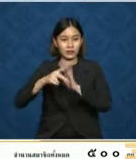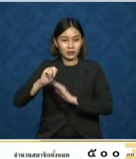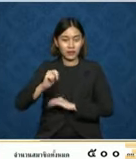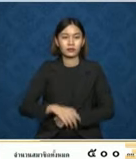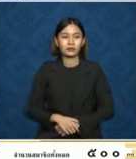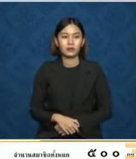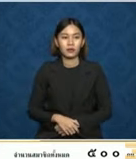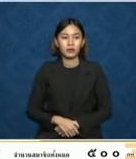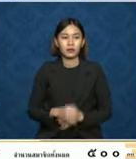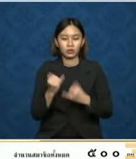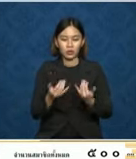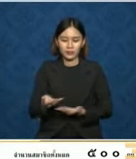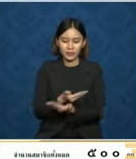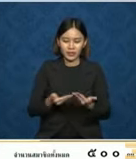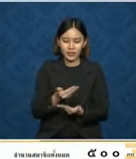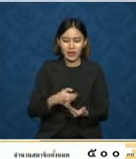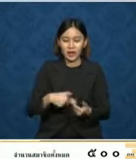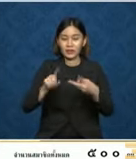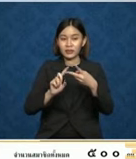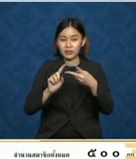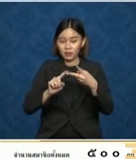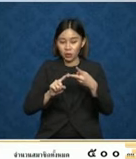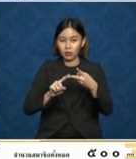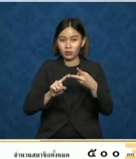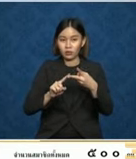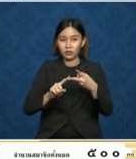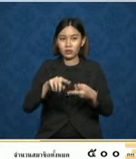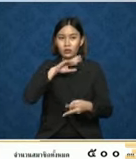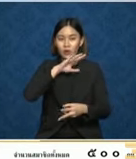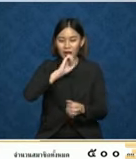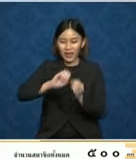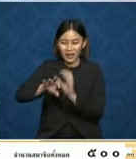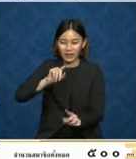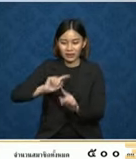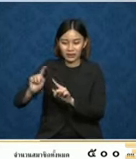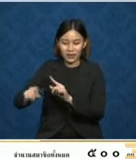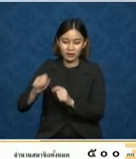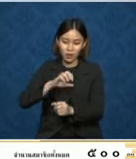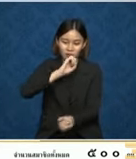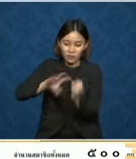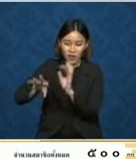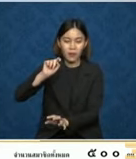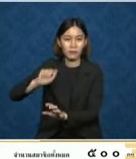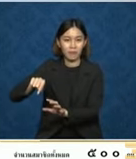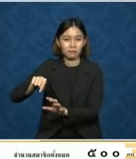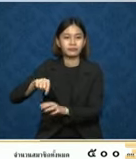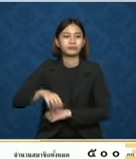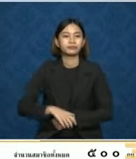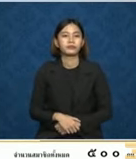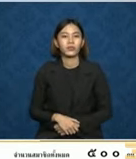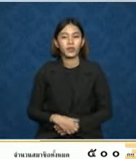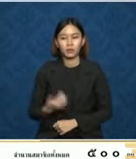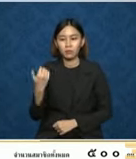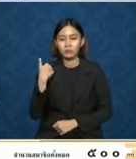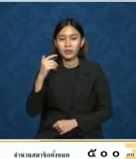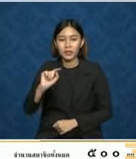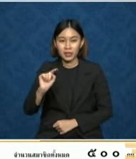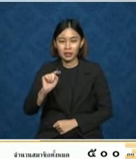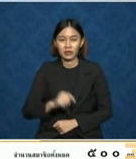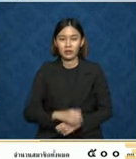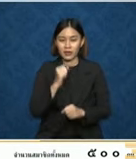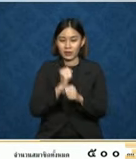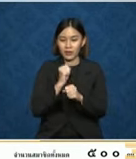ครับเมื่อเราพิจารณาไปในส่วนที่2หรือในส่วนของขยะที่ต้องดำเนินการกำจัดนี้กลับพบครับว่ามีที่ด